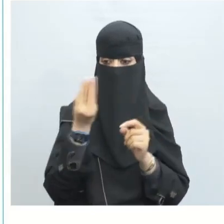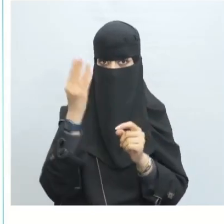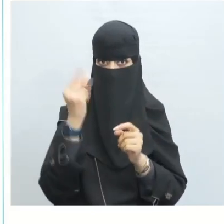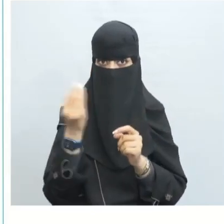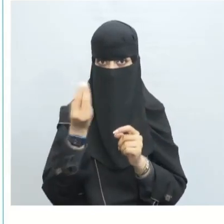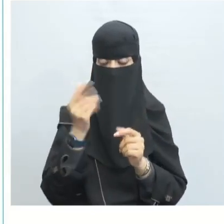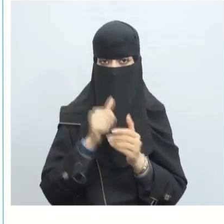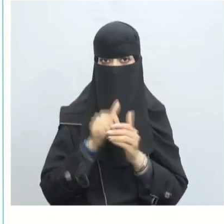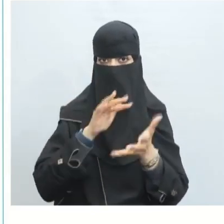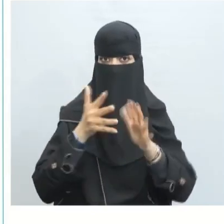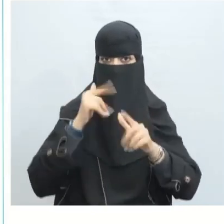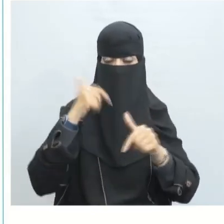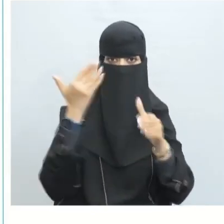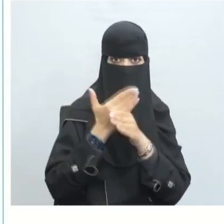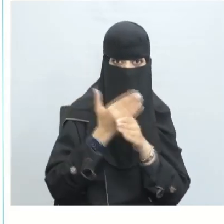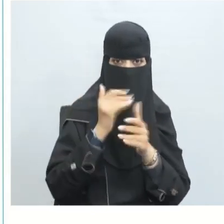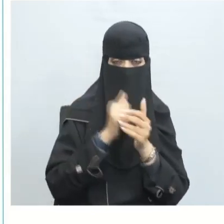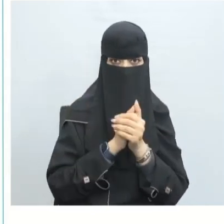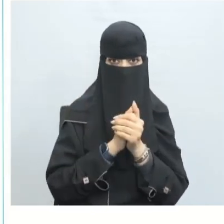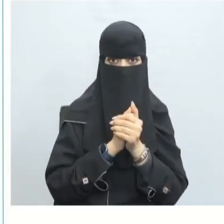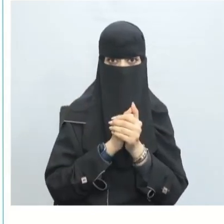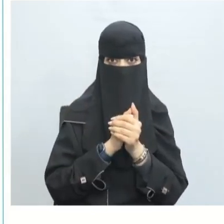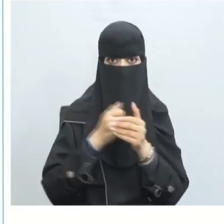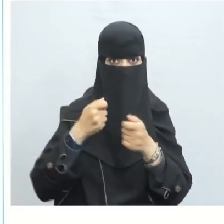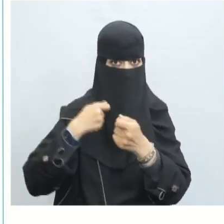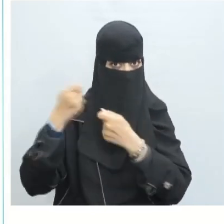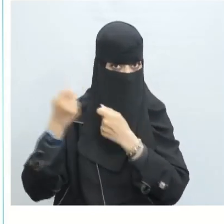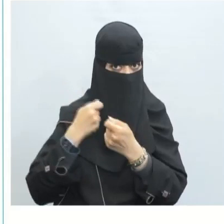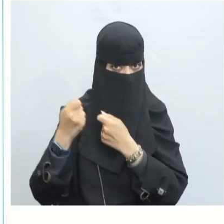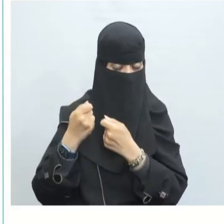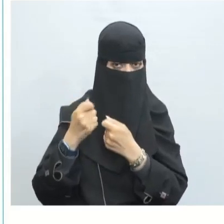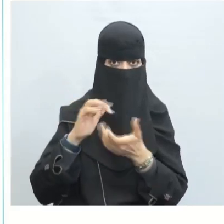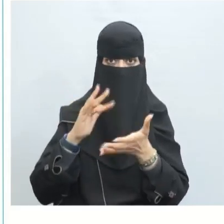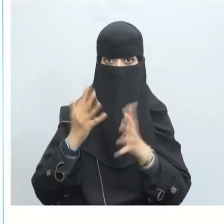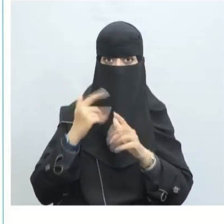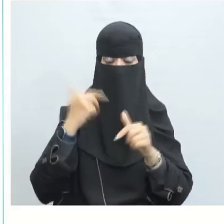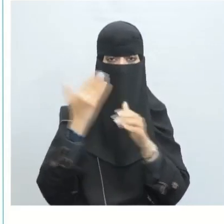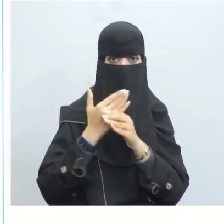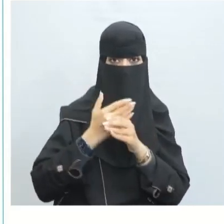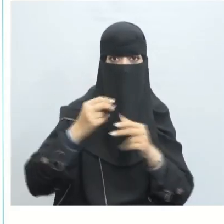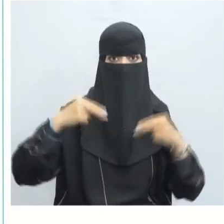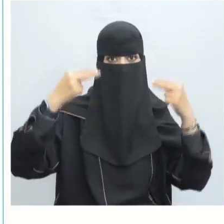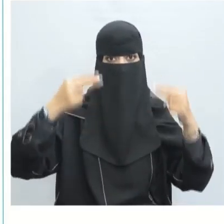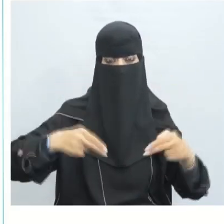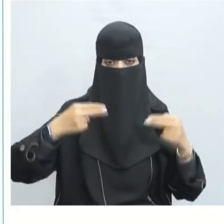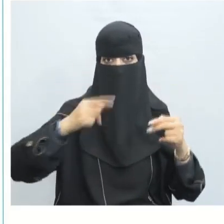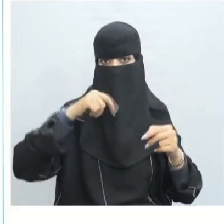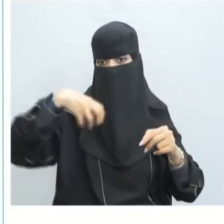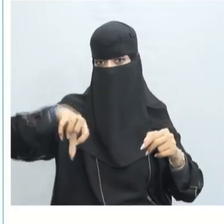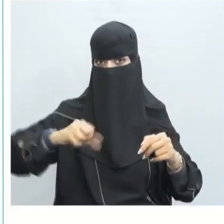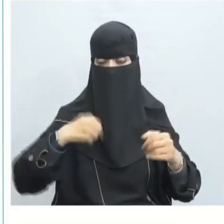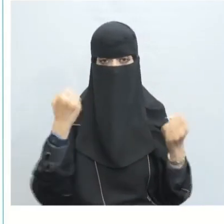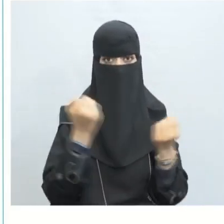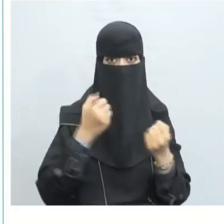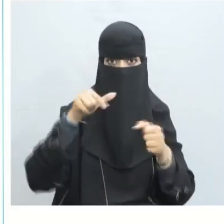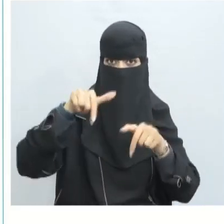قليل قد يكون بسبب التسويق او بسبب الفعاليه او نوع من الانشطه